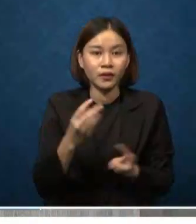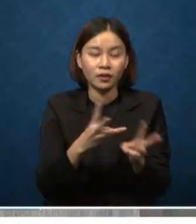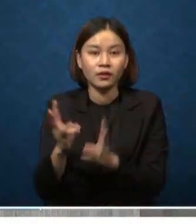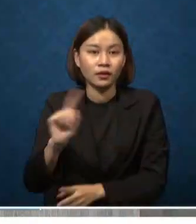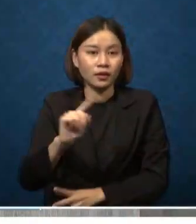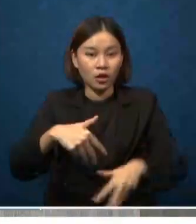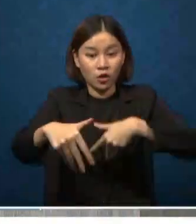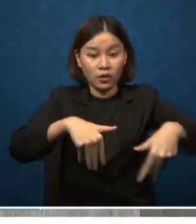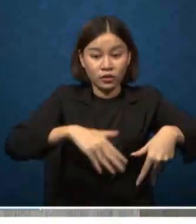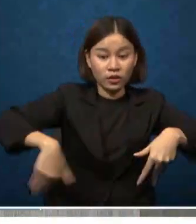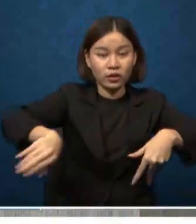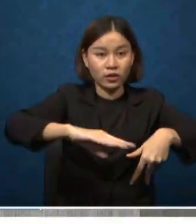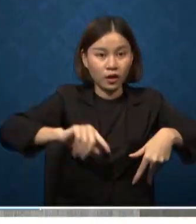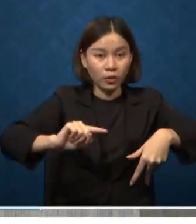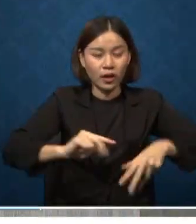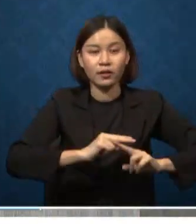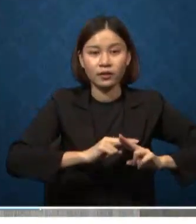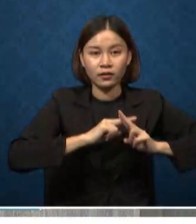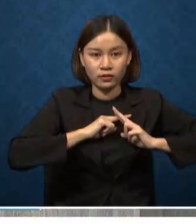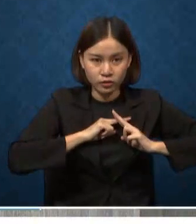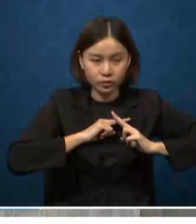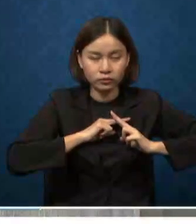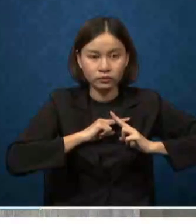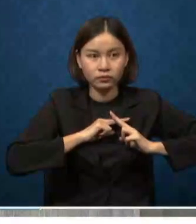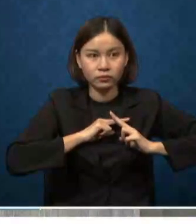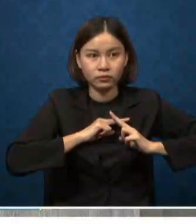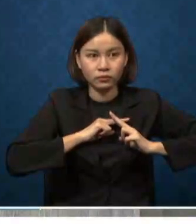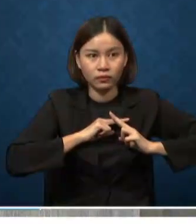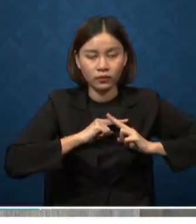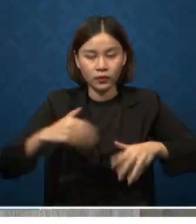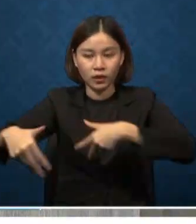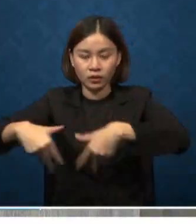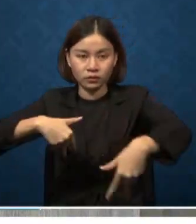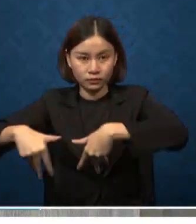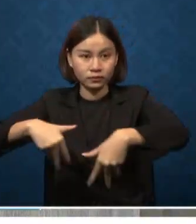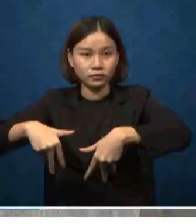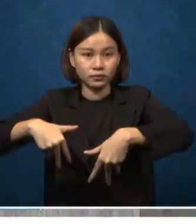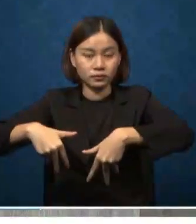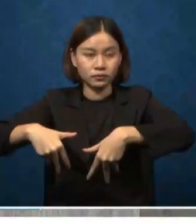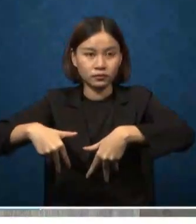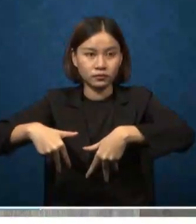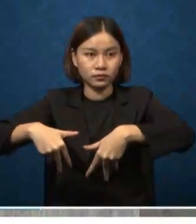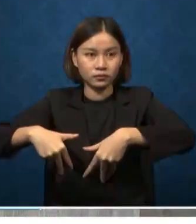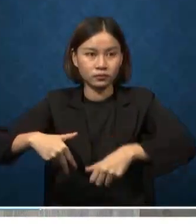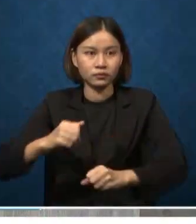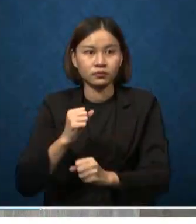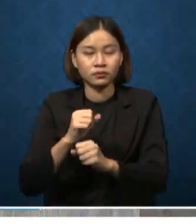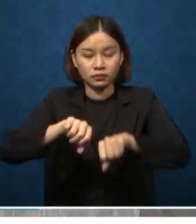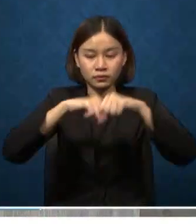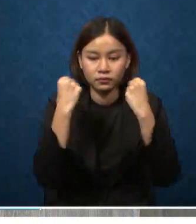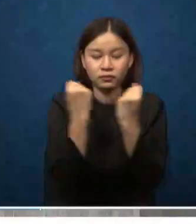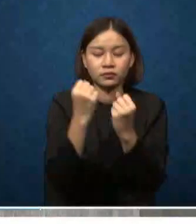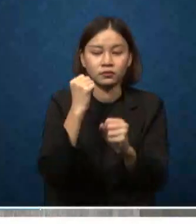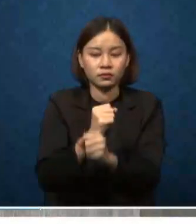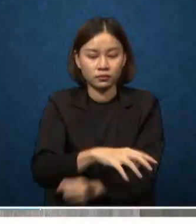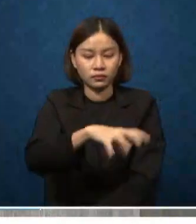ให้ประชาชนทั้งประเทศให้ภาคเอกชนนะครับให้ภาคประชาชนให้องค์กรสมาคมที่เกี่ยว